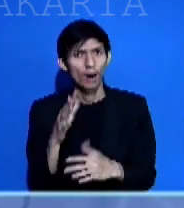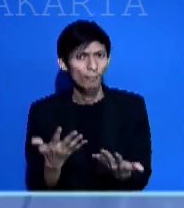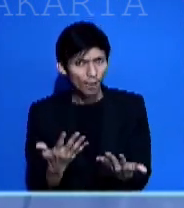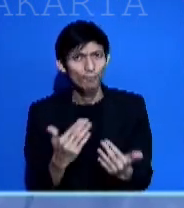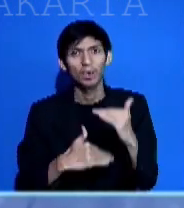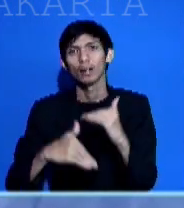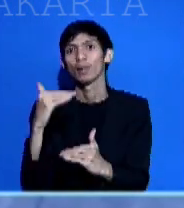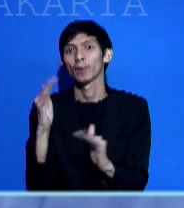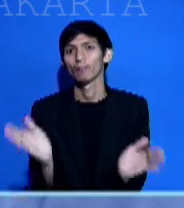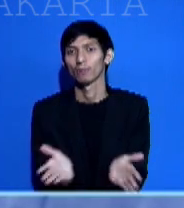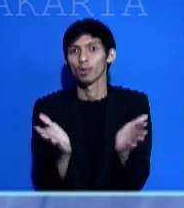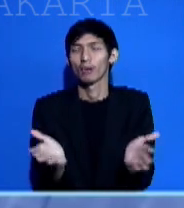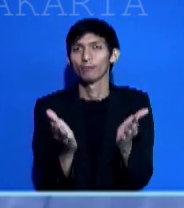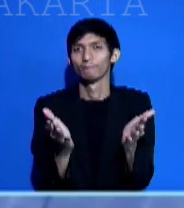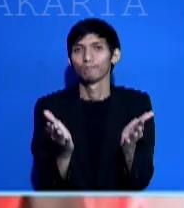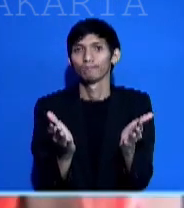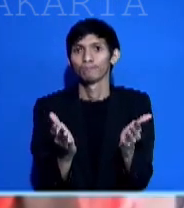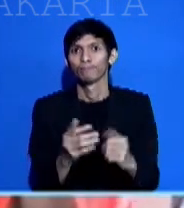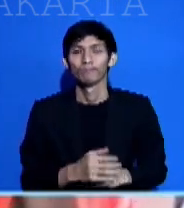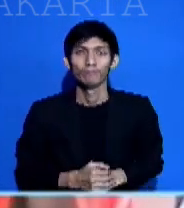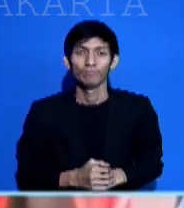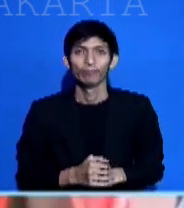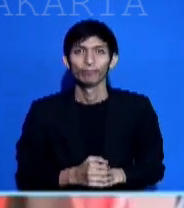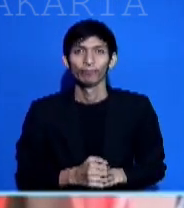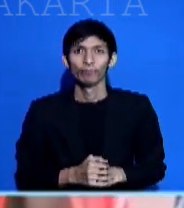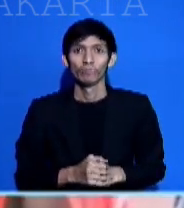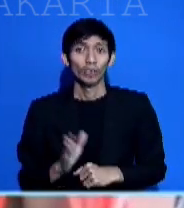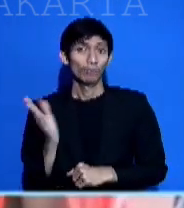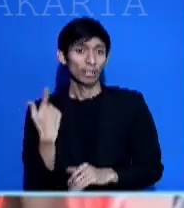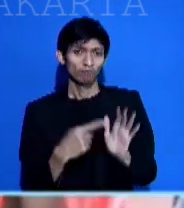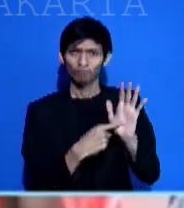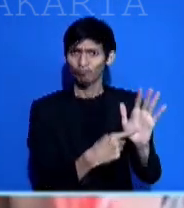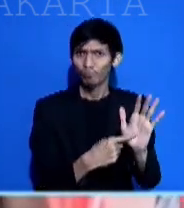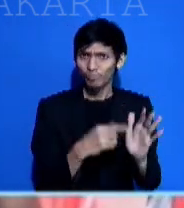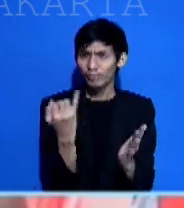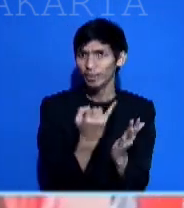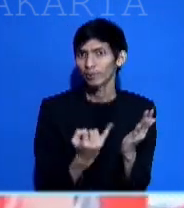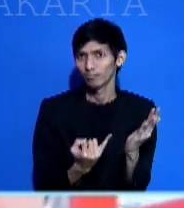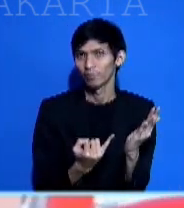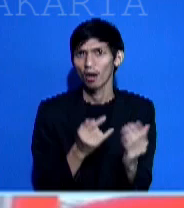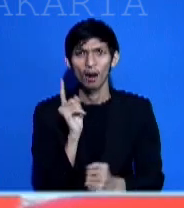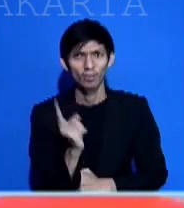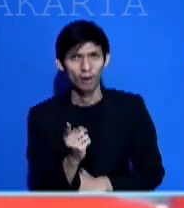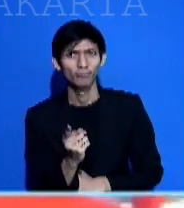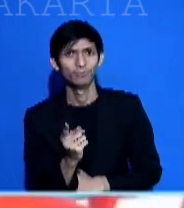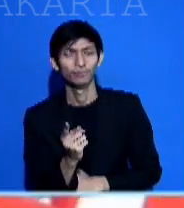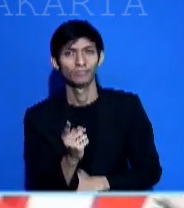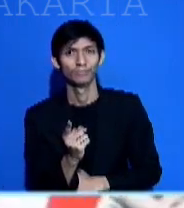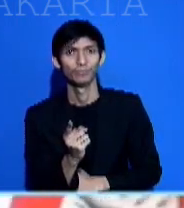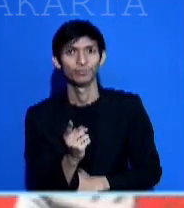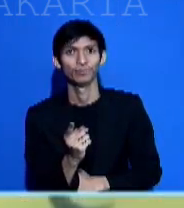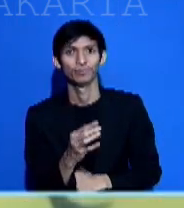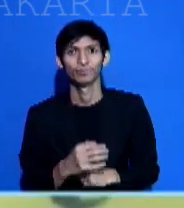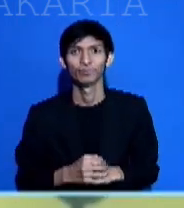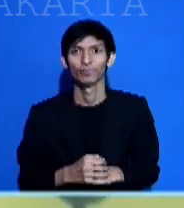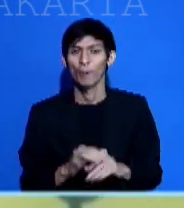cintajahteran Dar selain penampilan beragam kesenian kegiatan siraman rohani melengkapi penutupan pasar Ramadan dengan